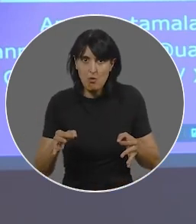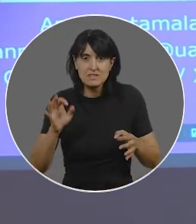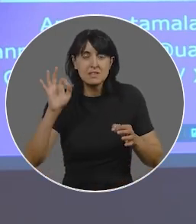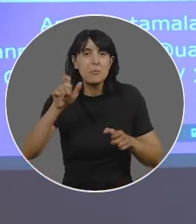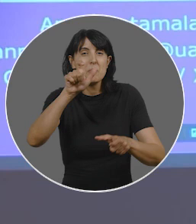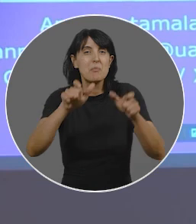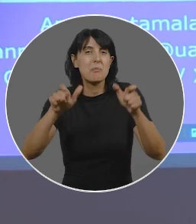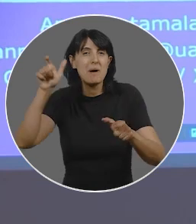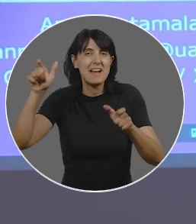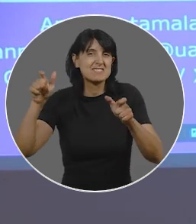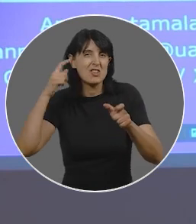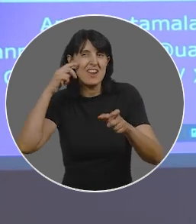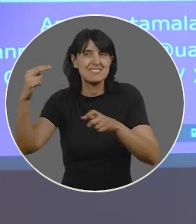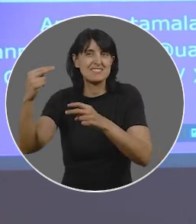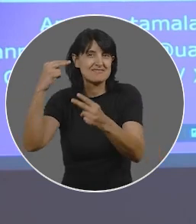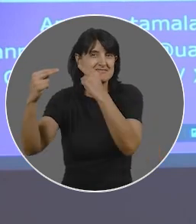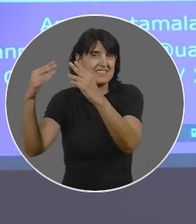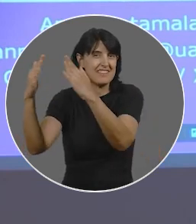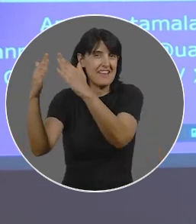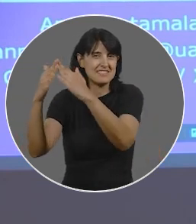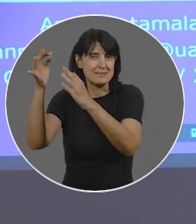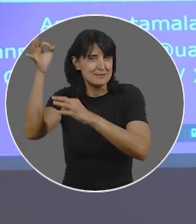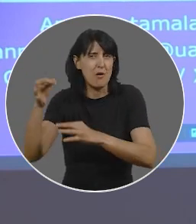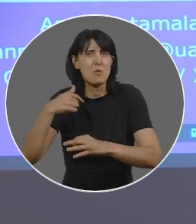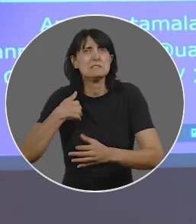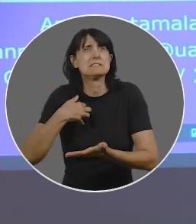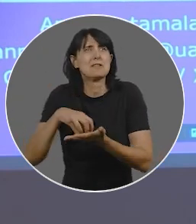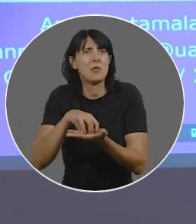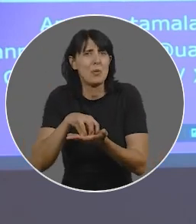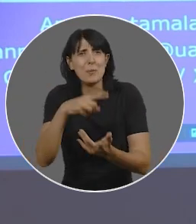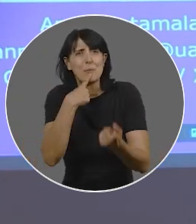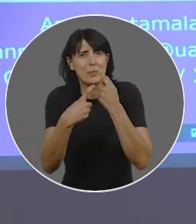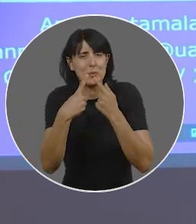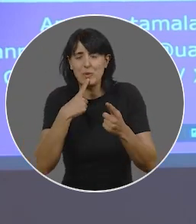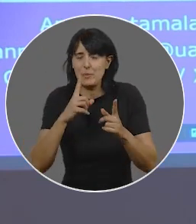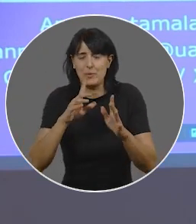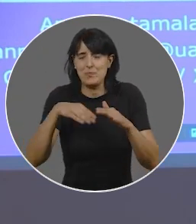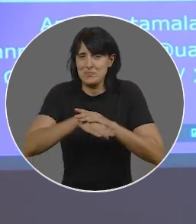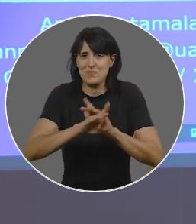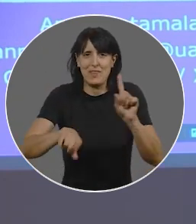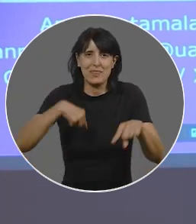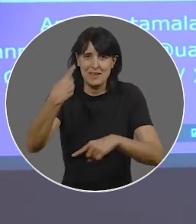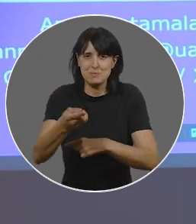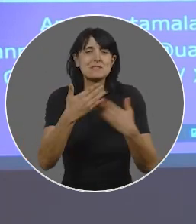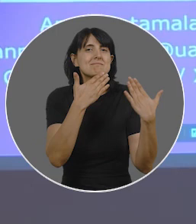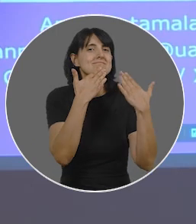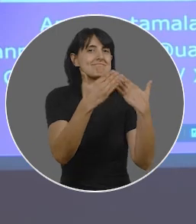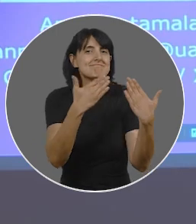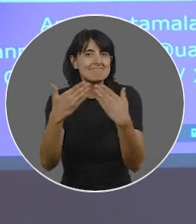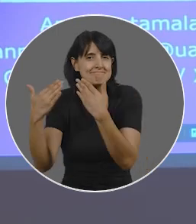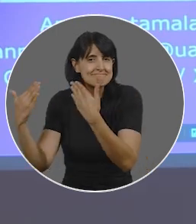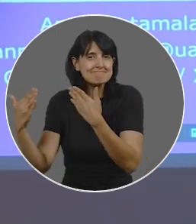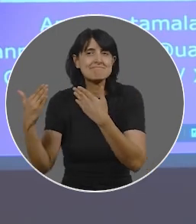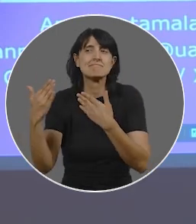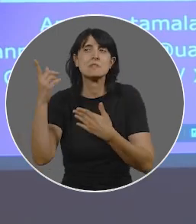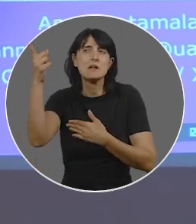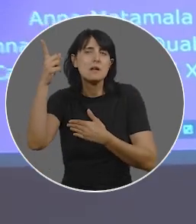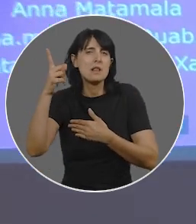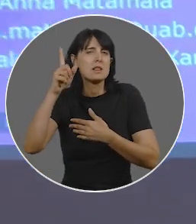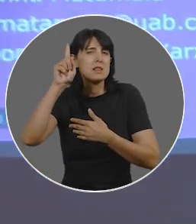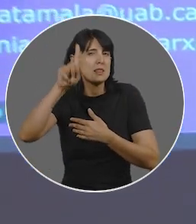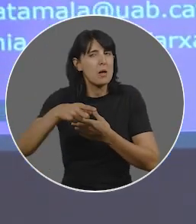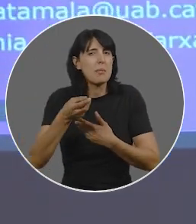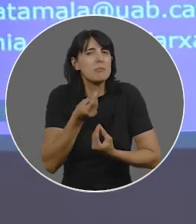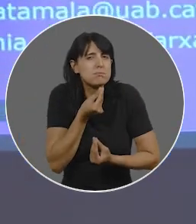Segur que els de l'estreaming estan dient jo. Bueno, doncs si no, després, moltíssimes gràcies. Ens